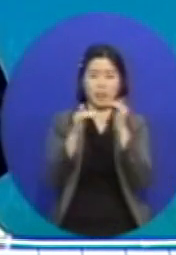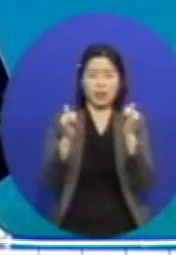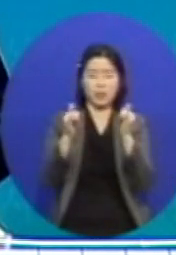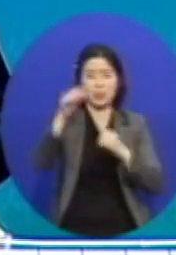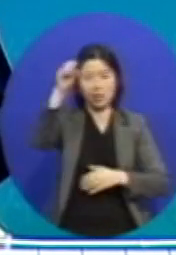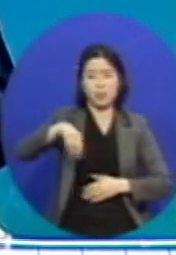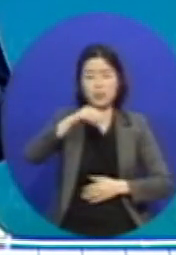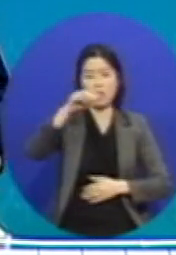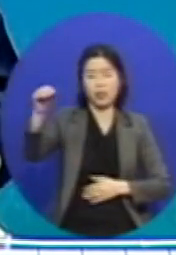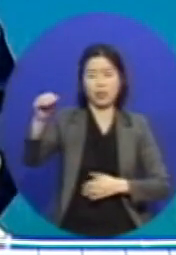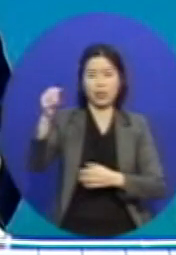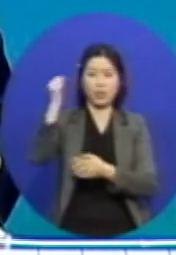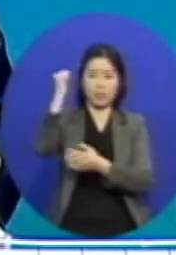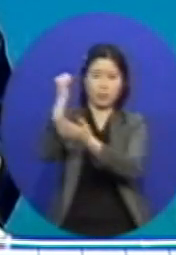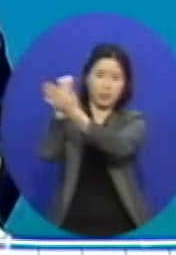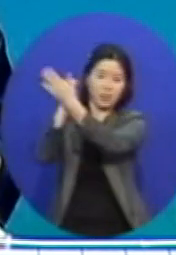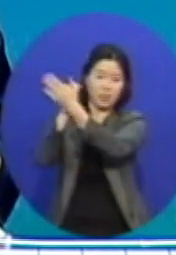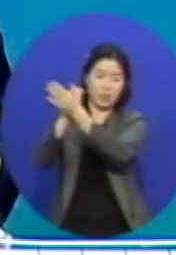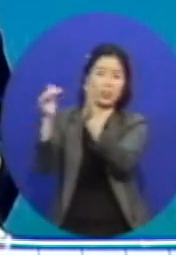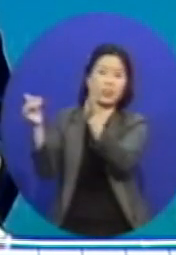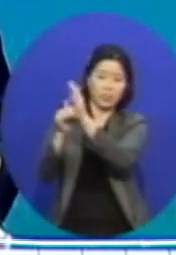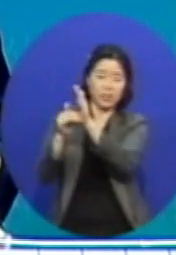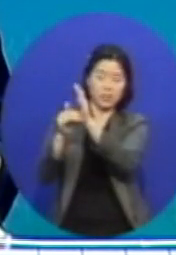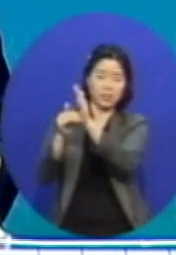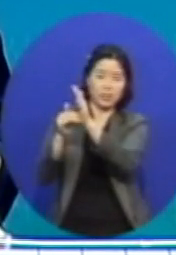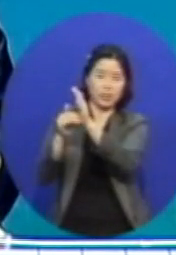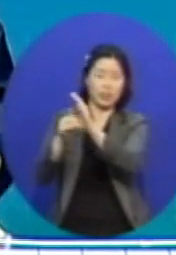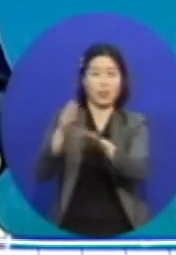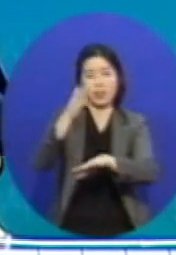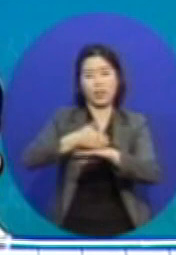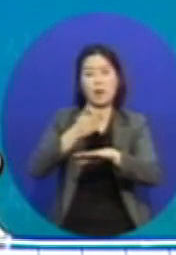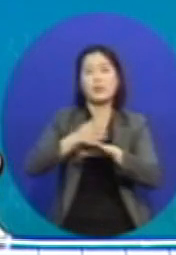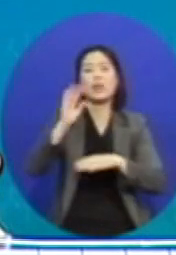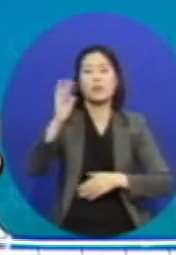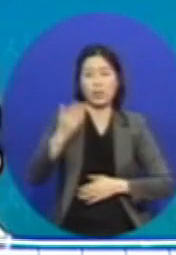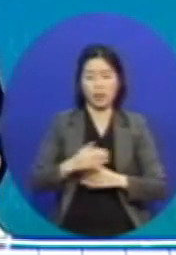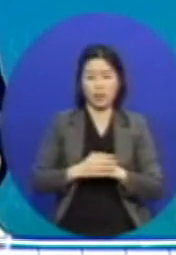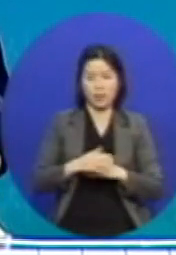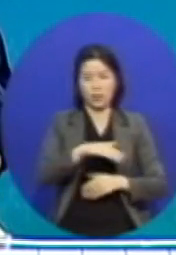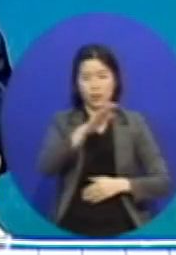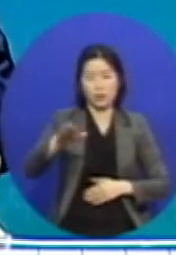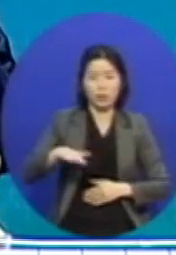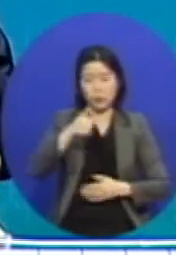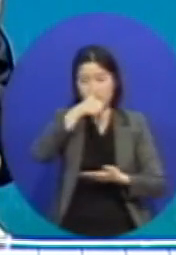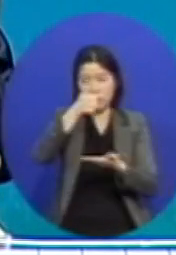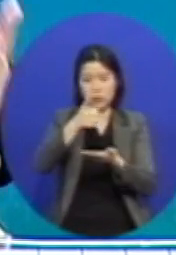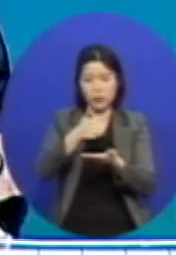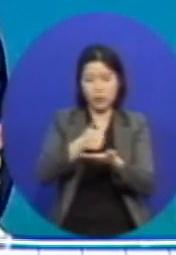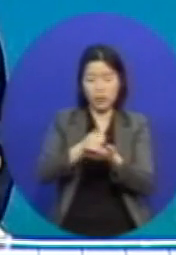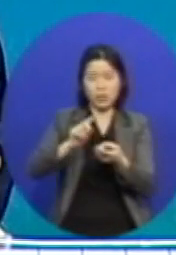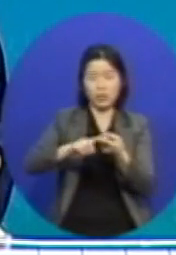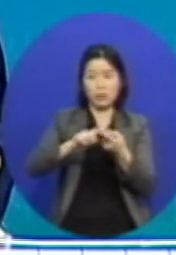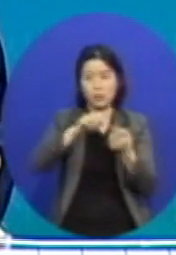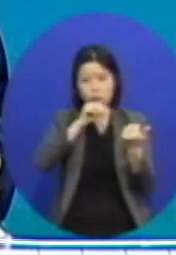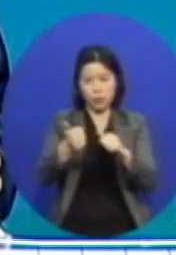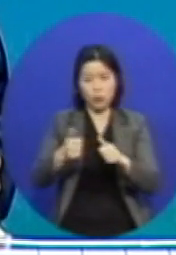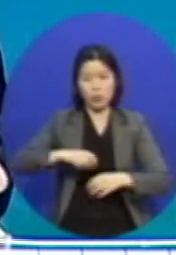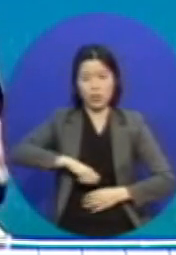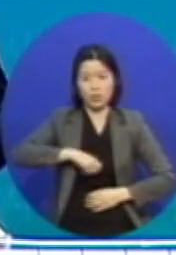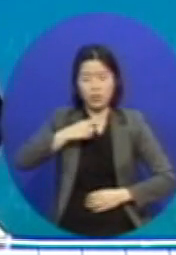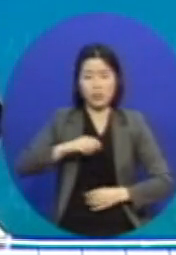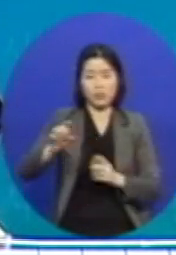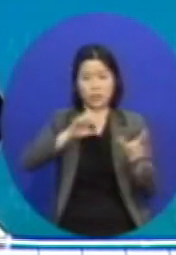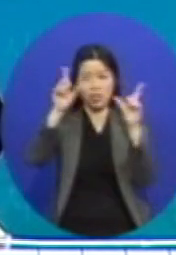감사합니다 그러면 되는 문제 랄 여러분 죄에 대해서 죽고 의외의 대해서 살려고 노력한 십니까